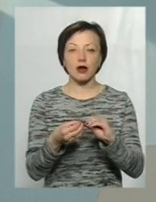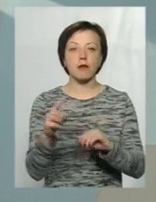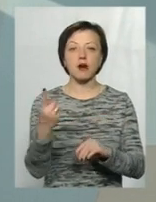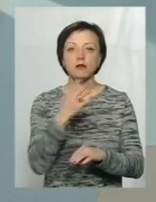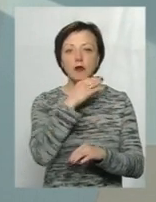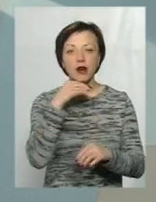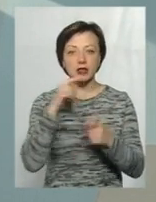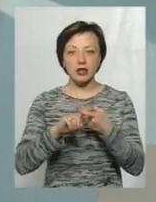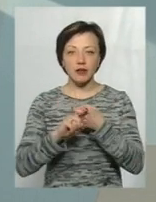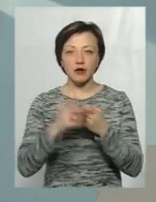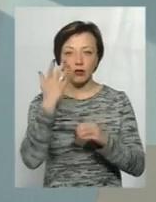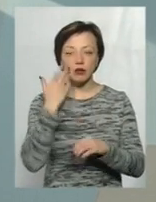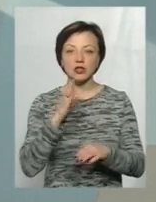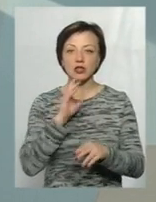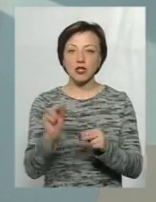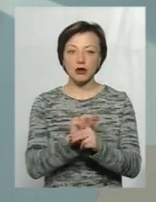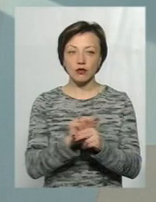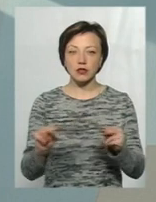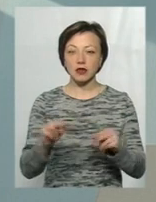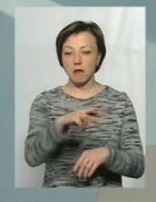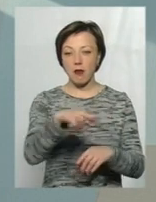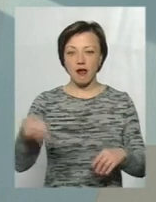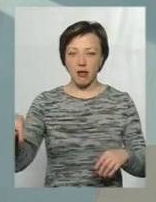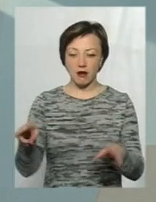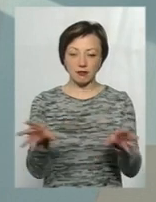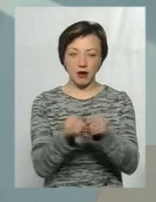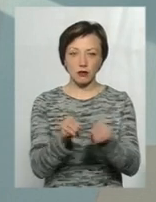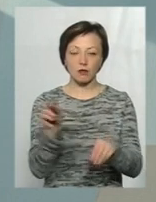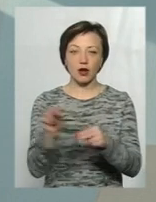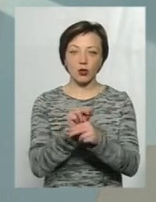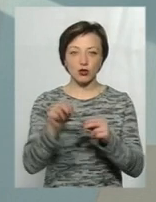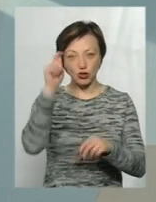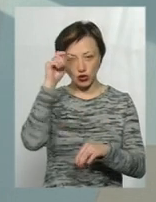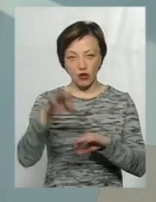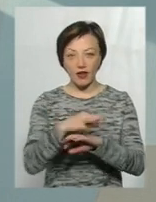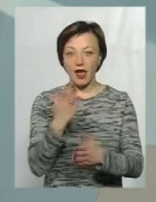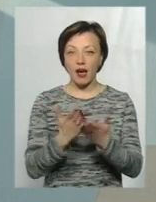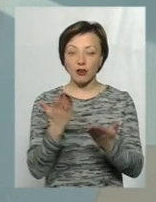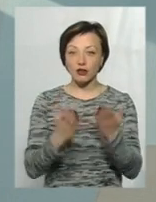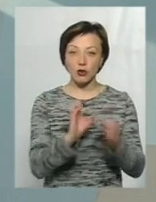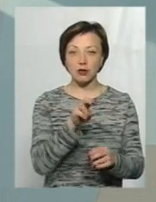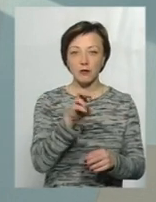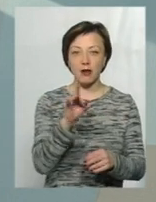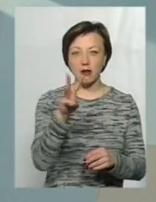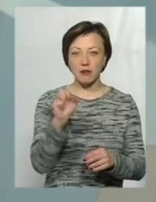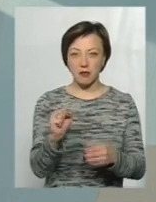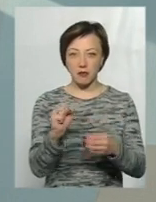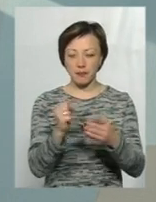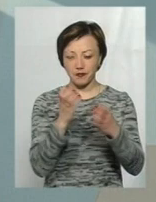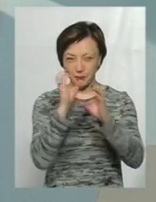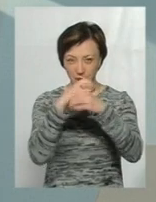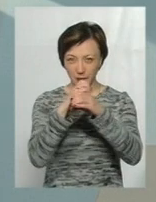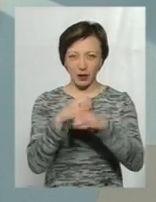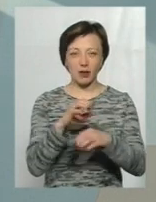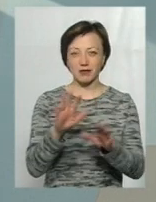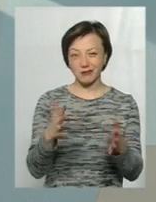дуже багато інфекцій, коли жінка лікується, паралельно лікується партнер. Проте, якщо спермограма не зовсім, скажімо так, добра,